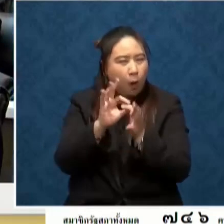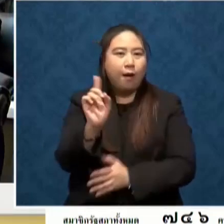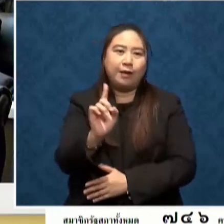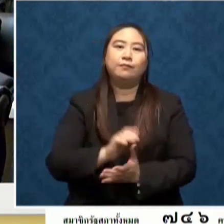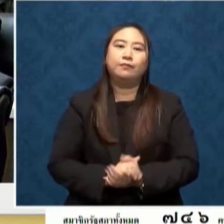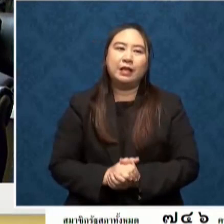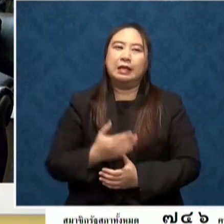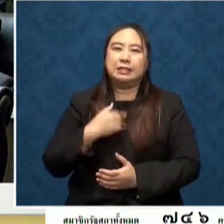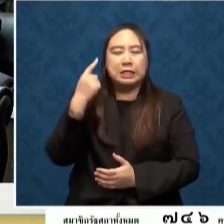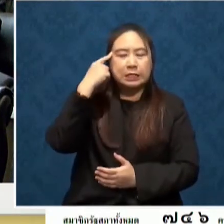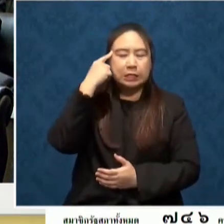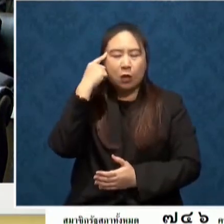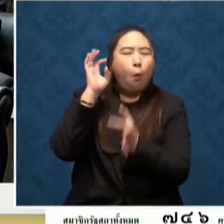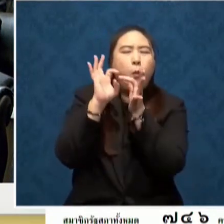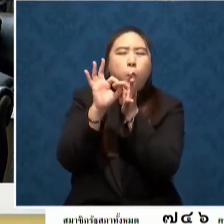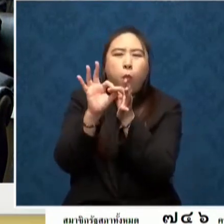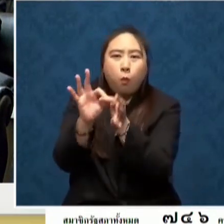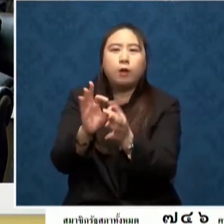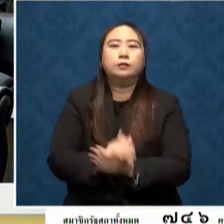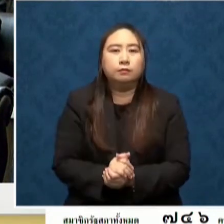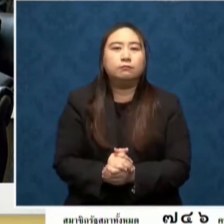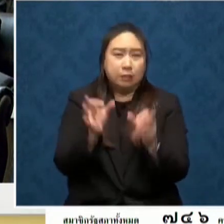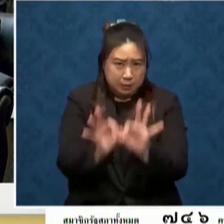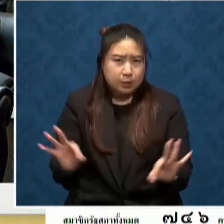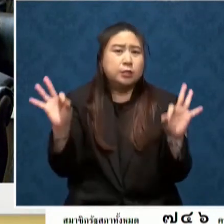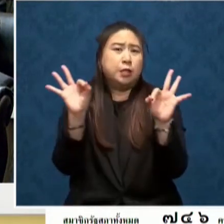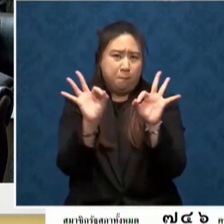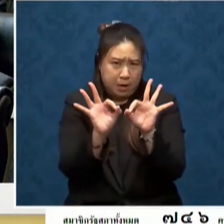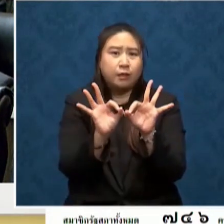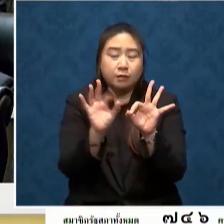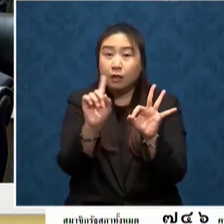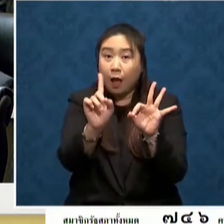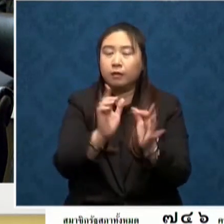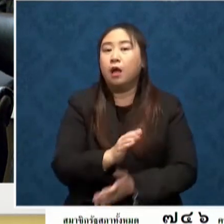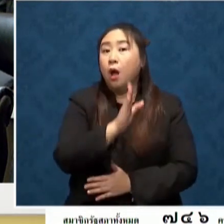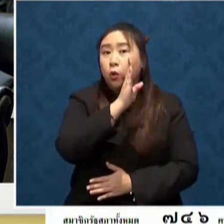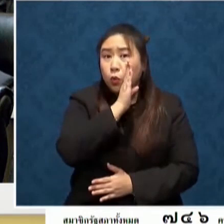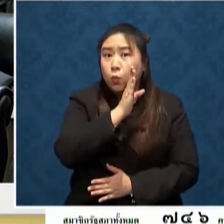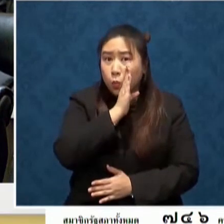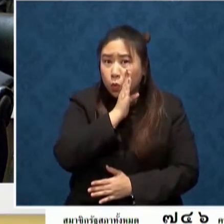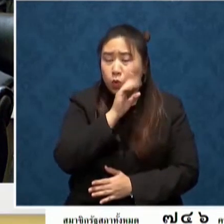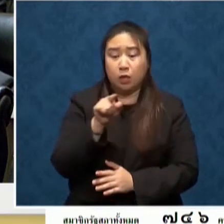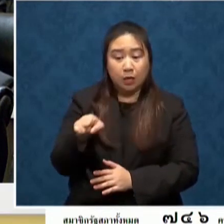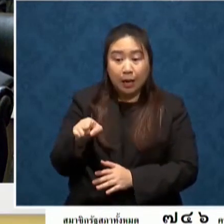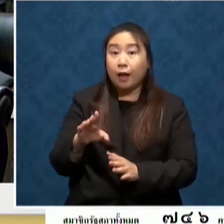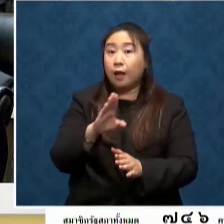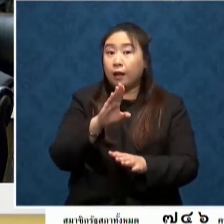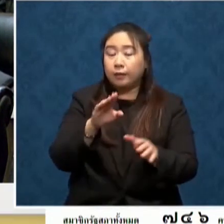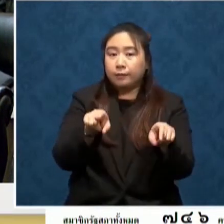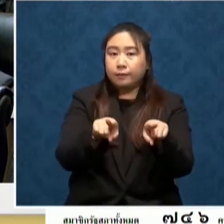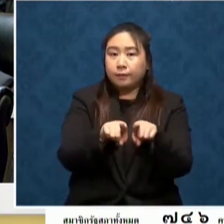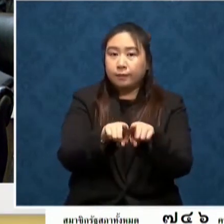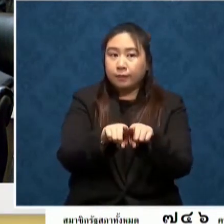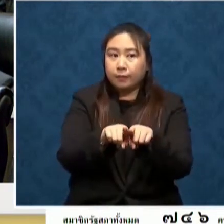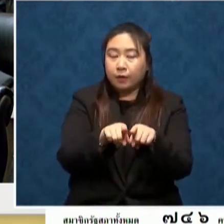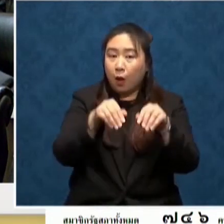วงนี้raisมอคมาน loan